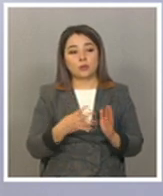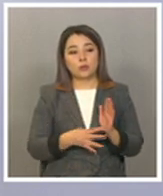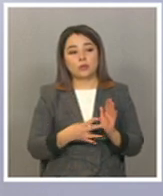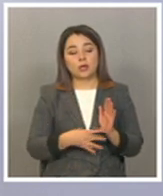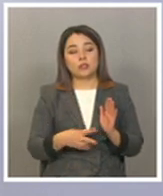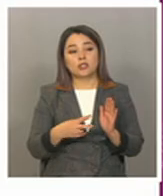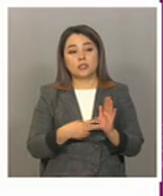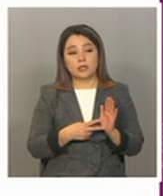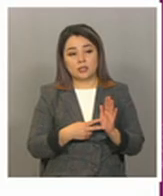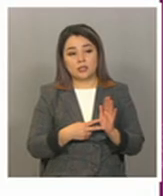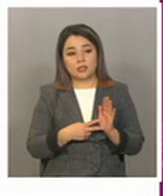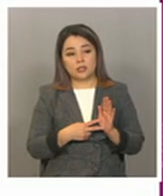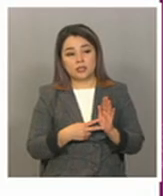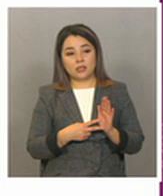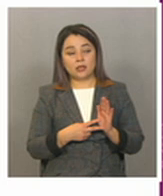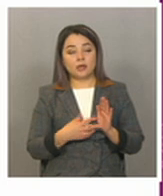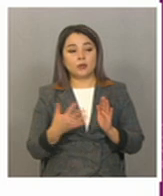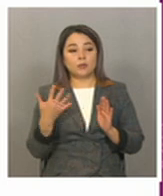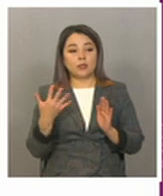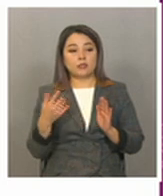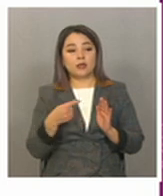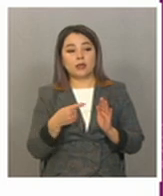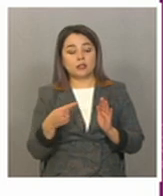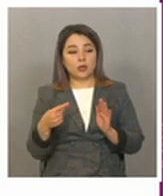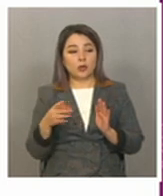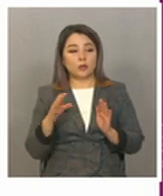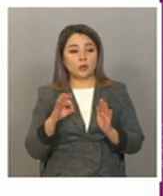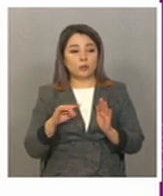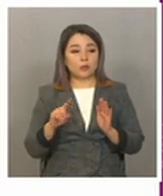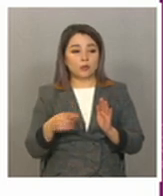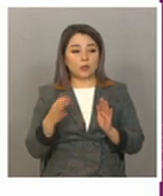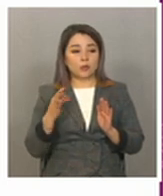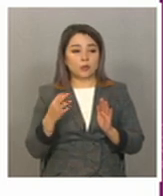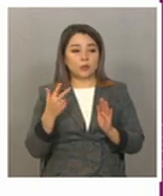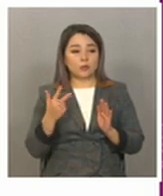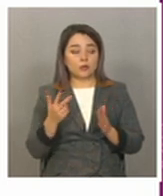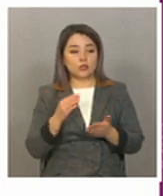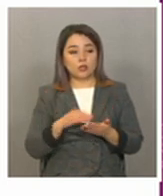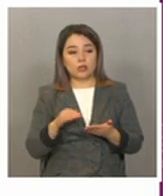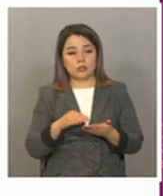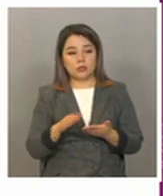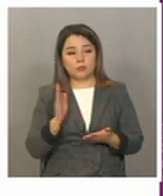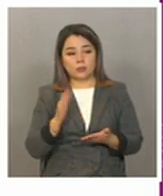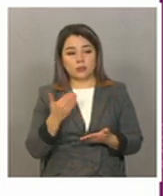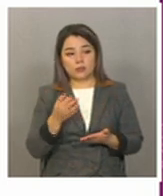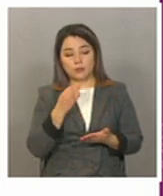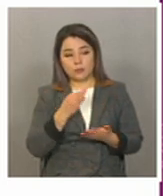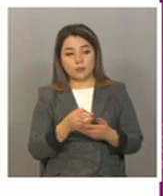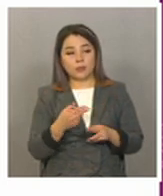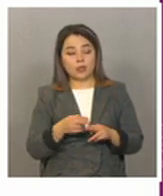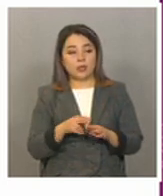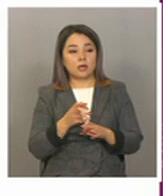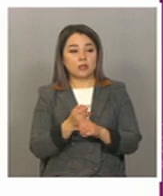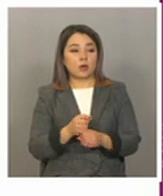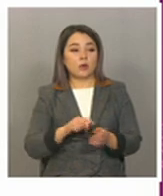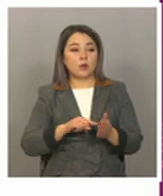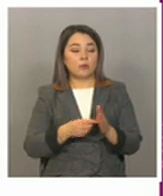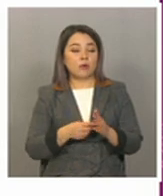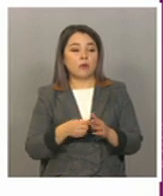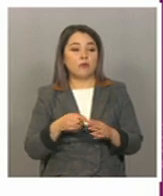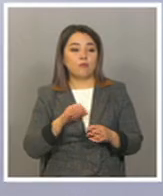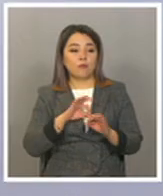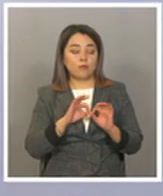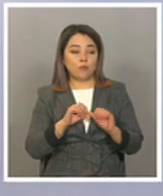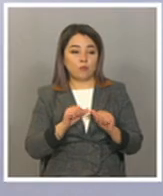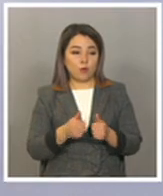4/97-ні 5 азайтылған 0/3 деп жазайық. Онда қысқаша көбейту формуласын қолдансақ,